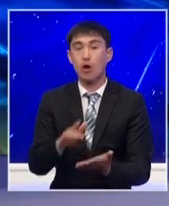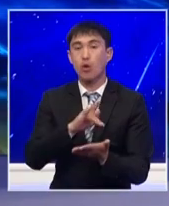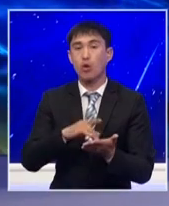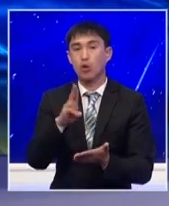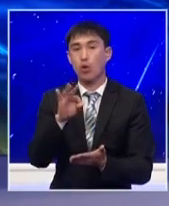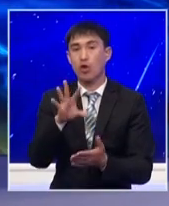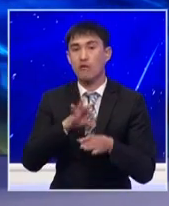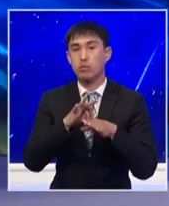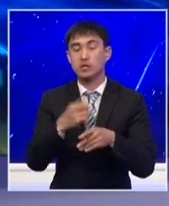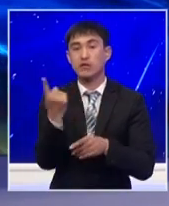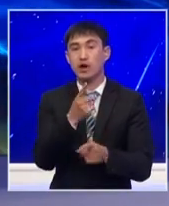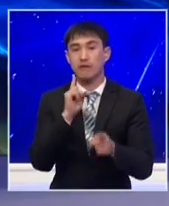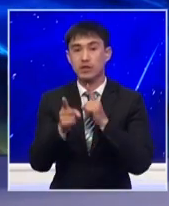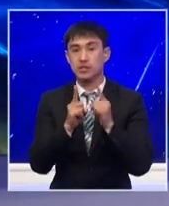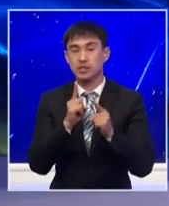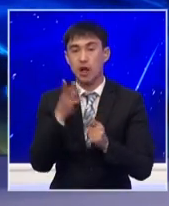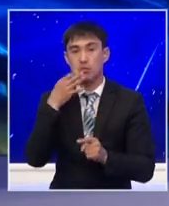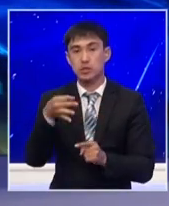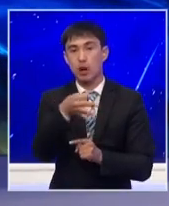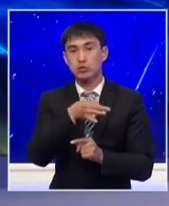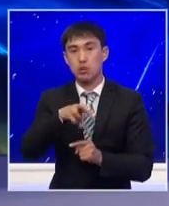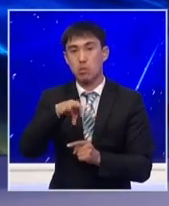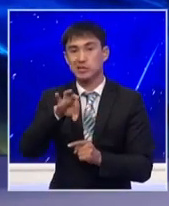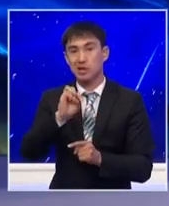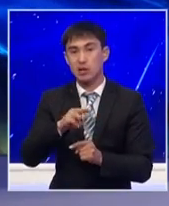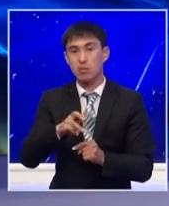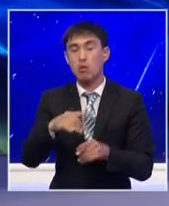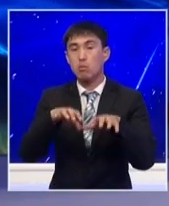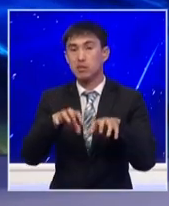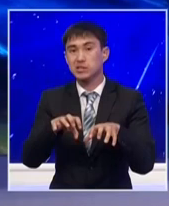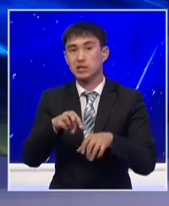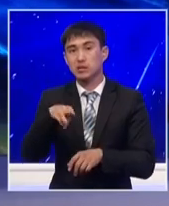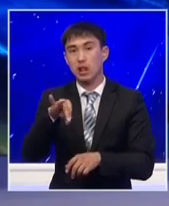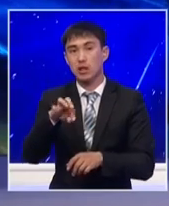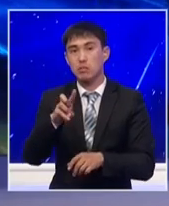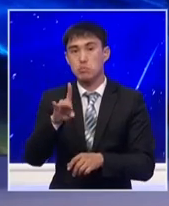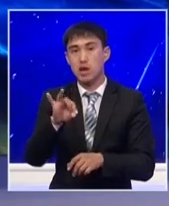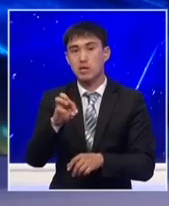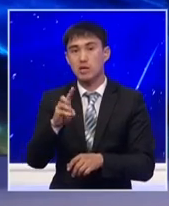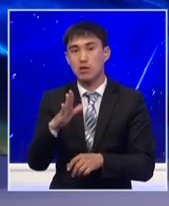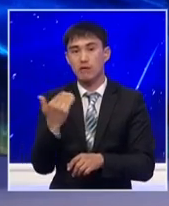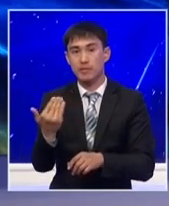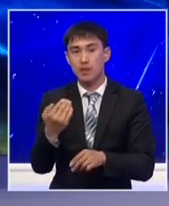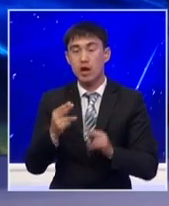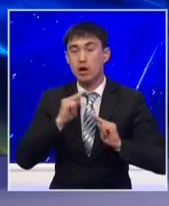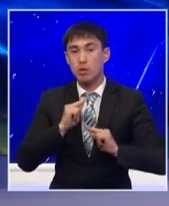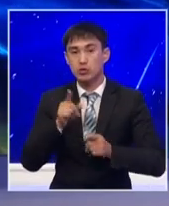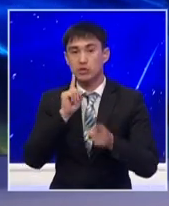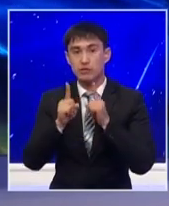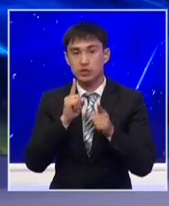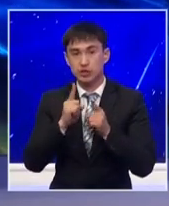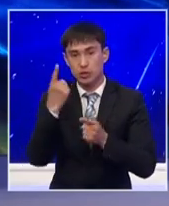В городе Кунаев прошла вторая внеочередная сессия Алматинского областного маслихата под председательством Талгата Баеделова. В